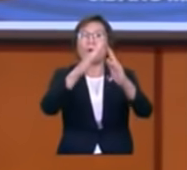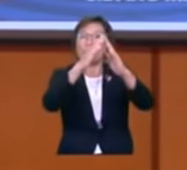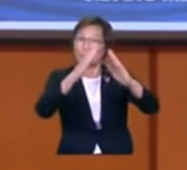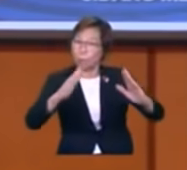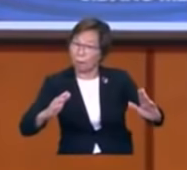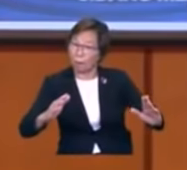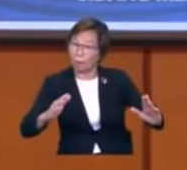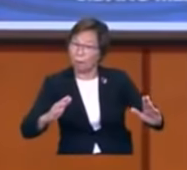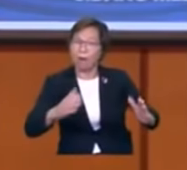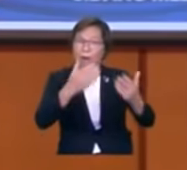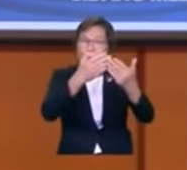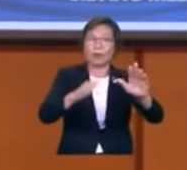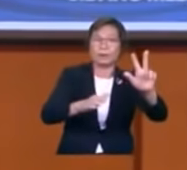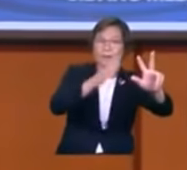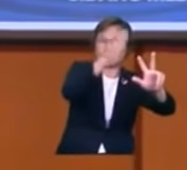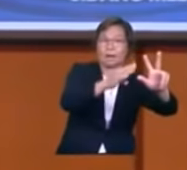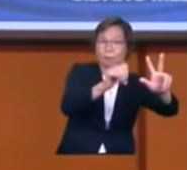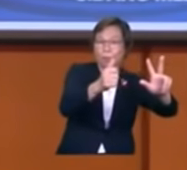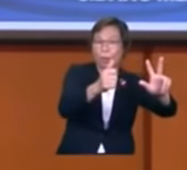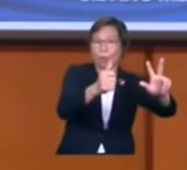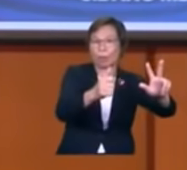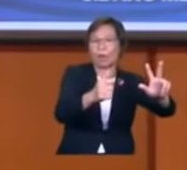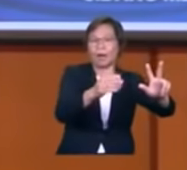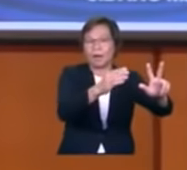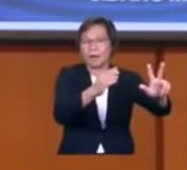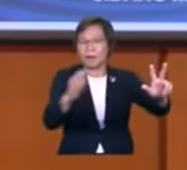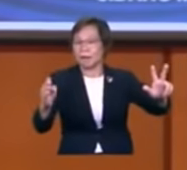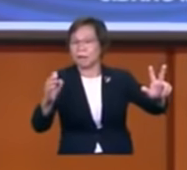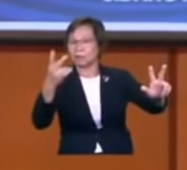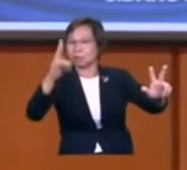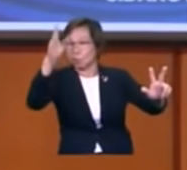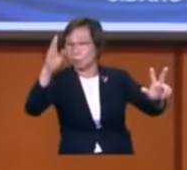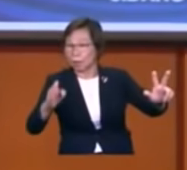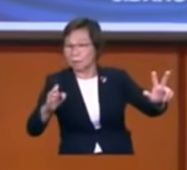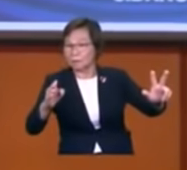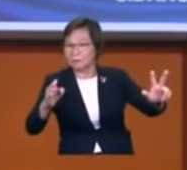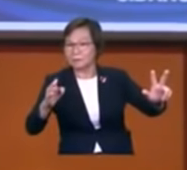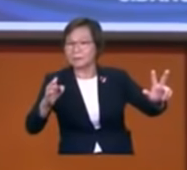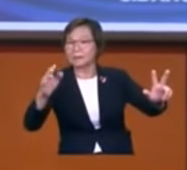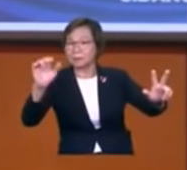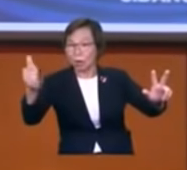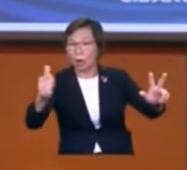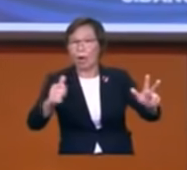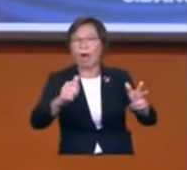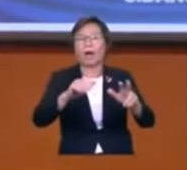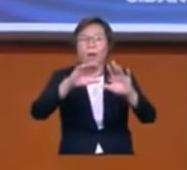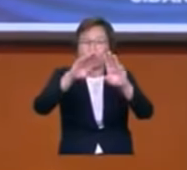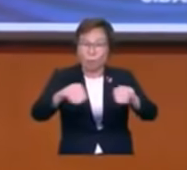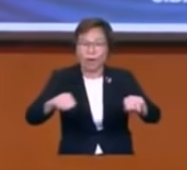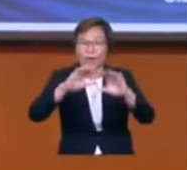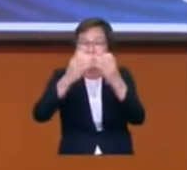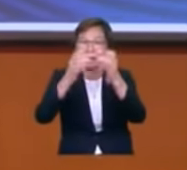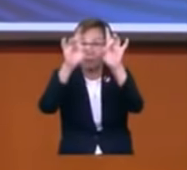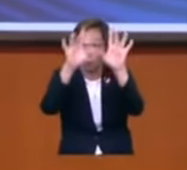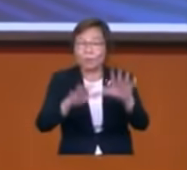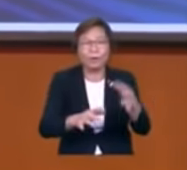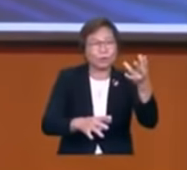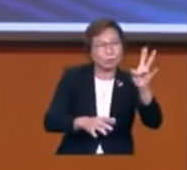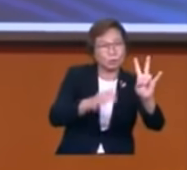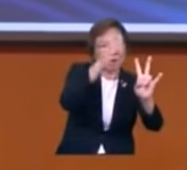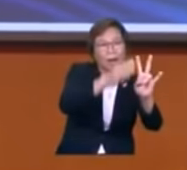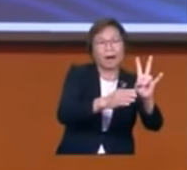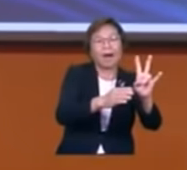bulan di pasar keempat hingga 17 mur khas peperiksaan kemudian 17-31